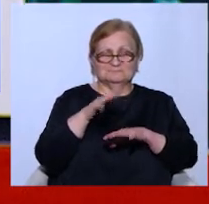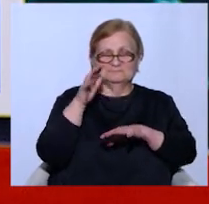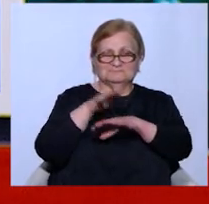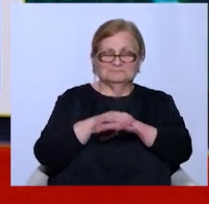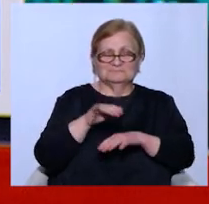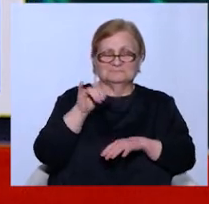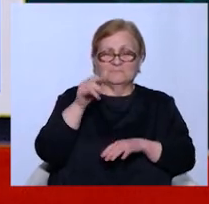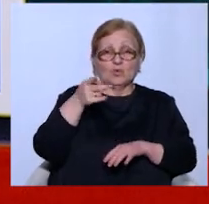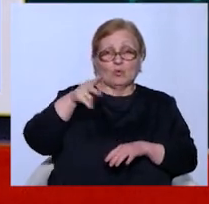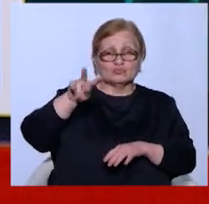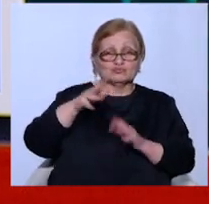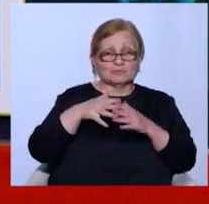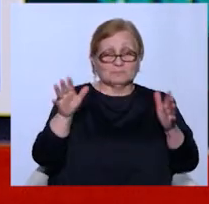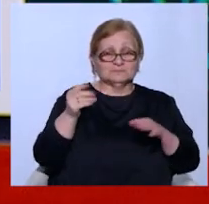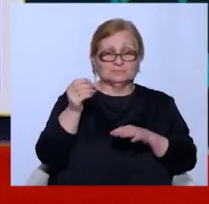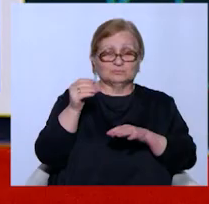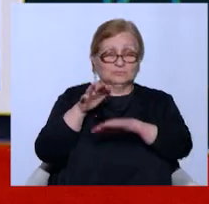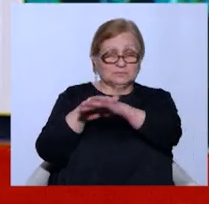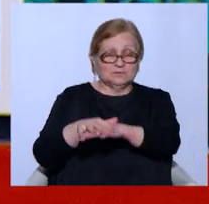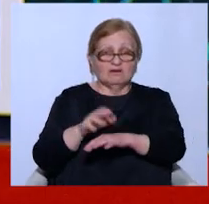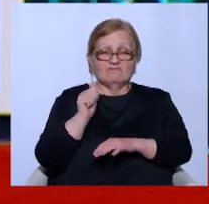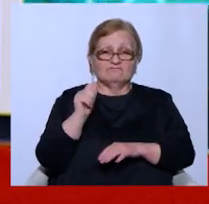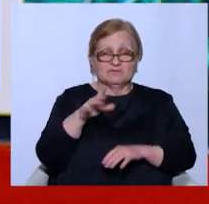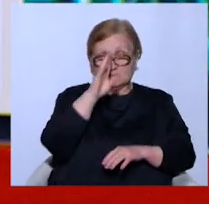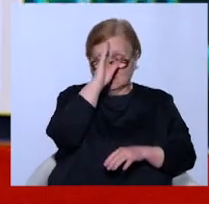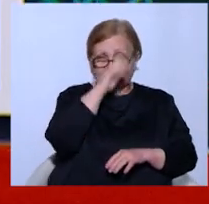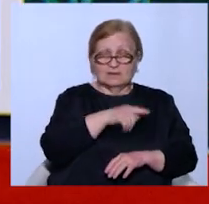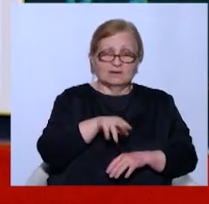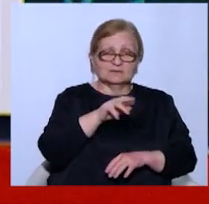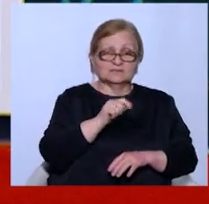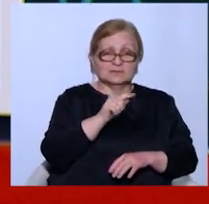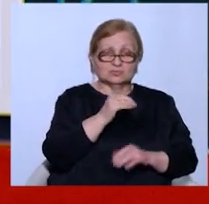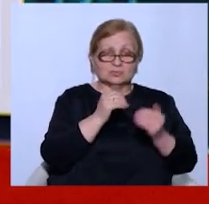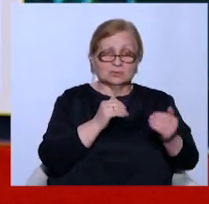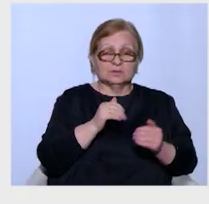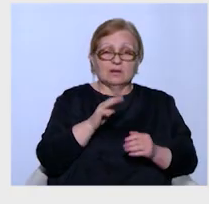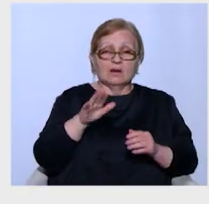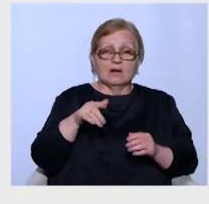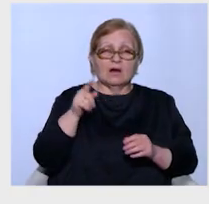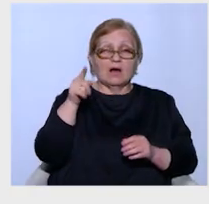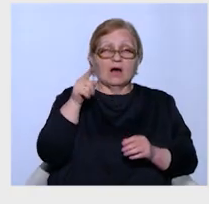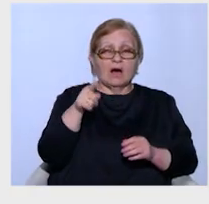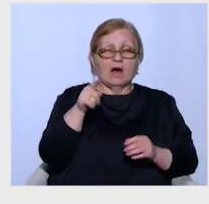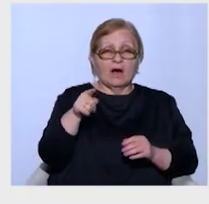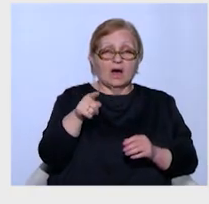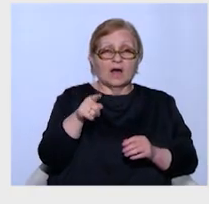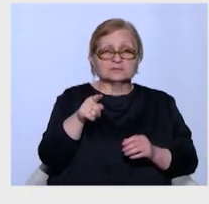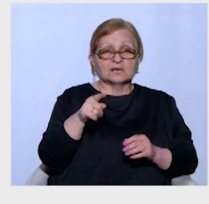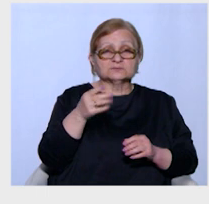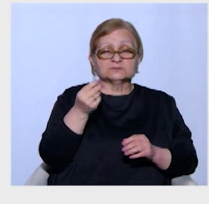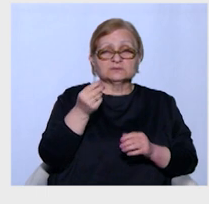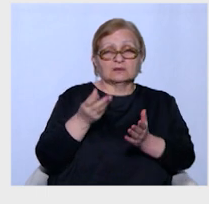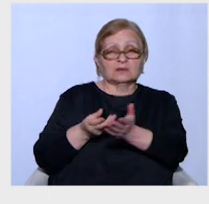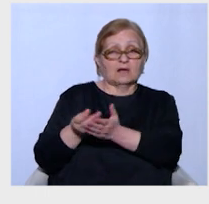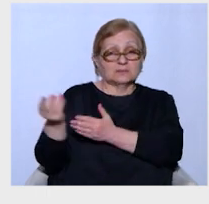ანაბარზე ჰქონდა 2ჯერ მეტი თანხა ვიდრე დათოს, მაგრამ ახლა რა ხდება? მას შემდეგ რაც მარიცამ 1000 ლარის სწავლის საფასური